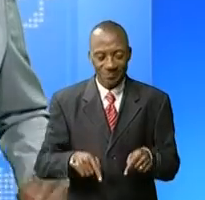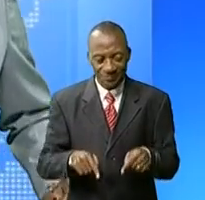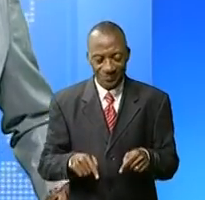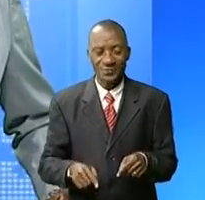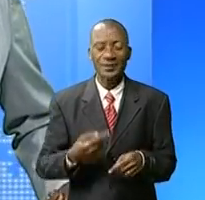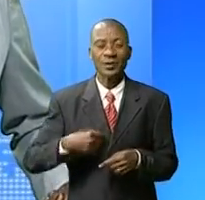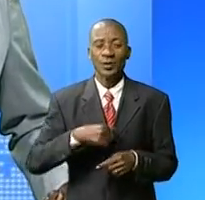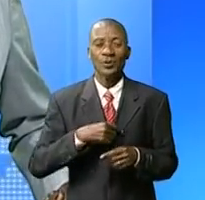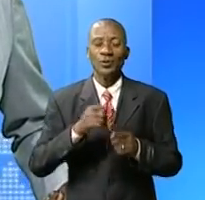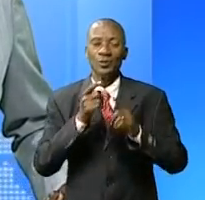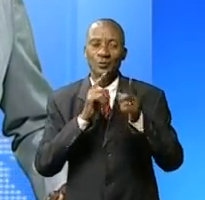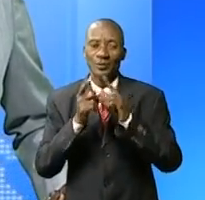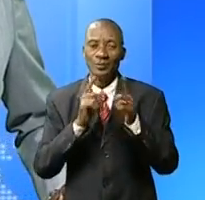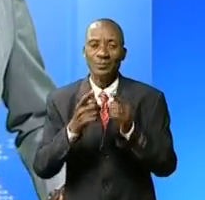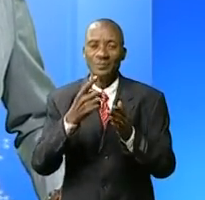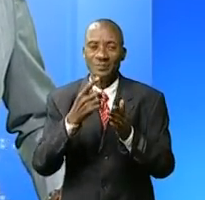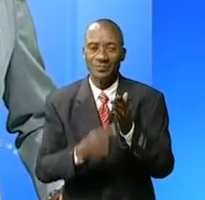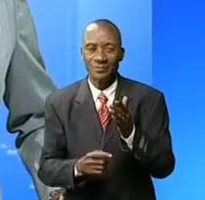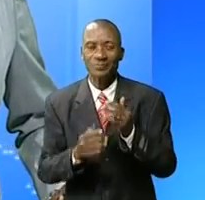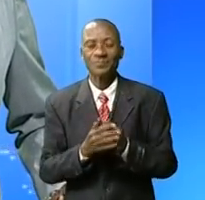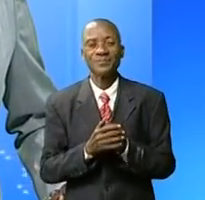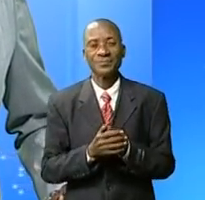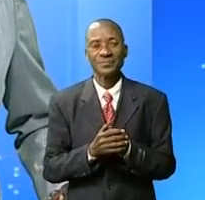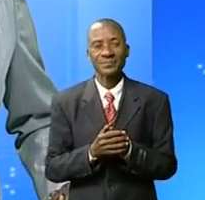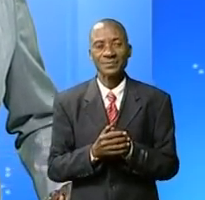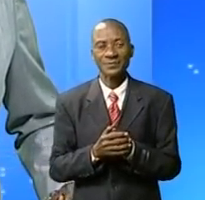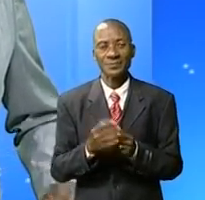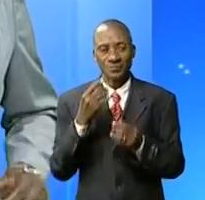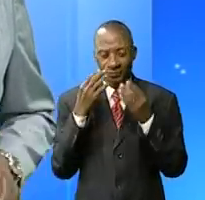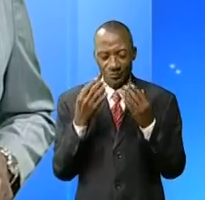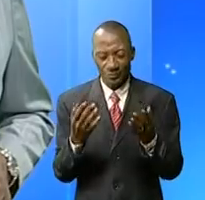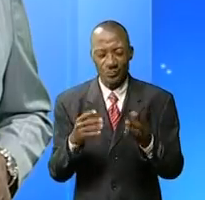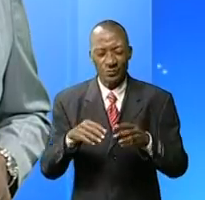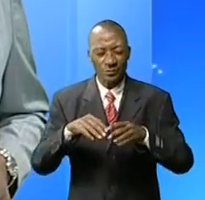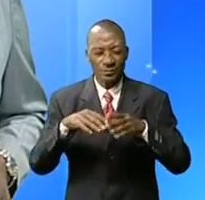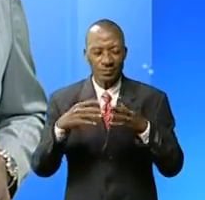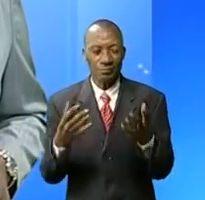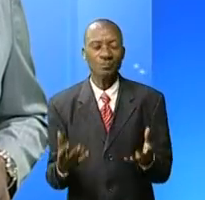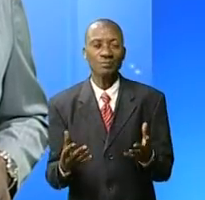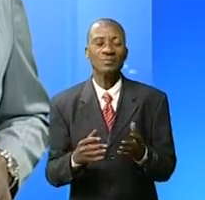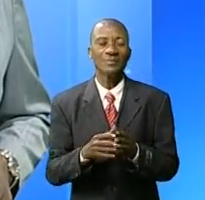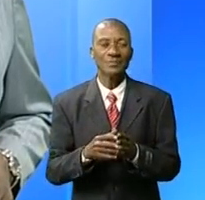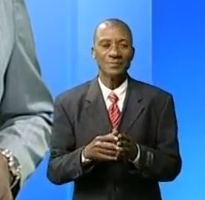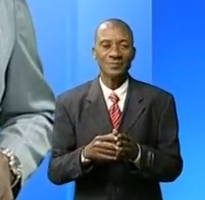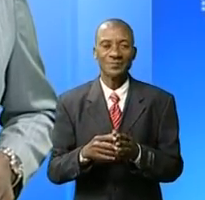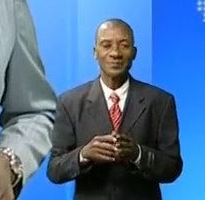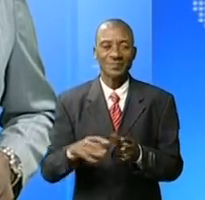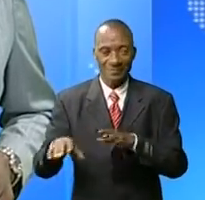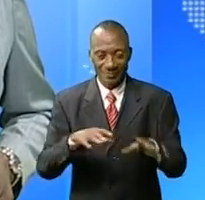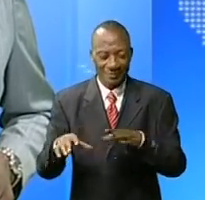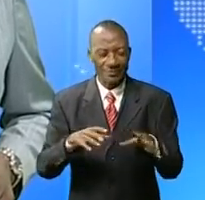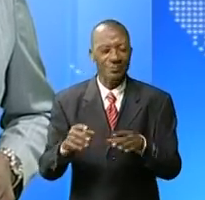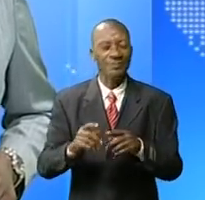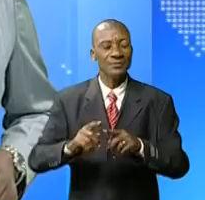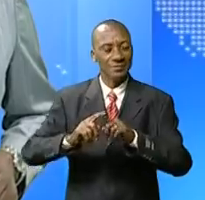gouvernement provincial du Haut-Katanga autour de l'exploitation clandestine de la mine uranifère de Chikolomboué. Au cours de